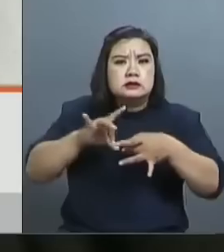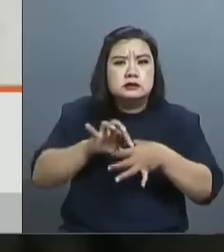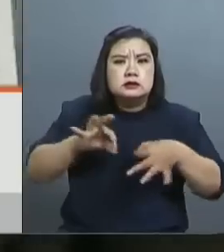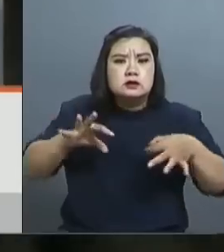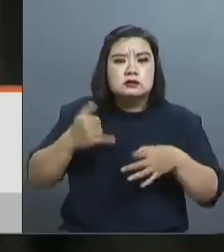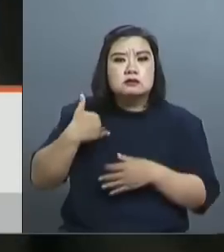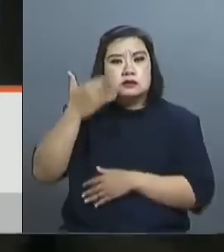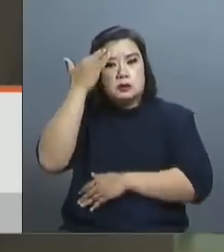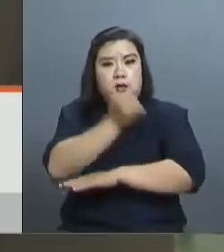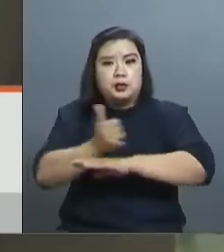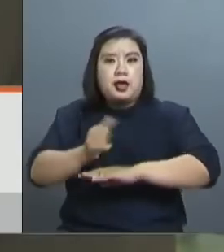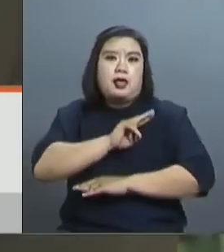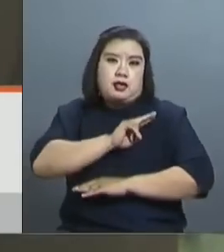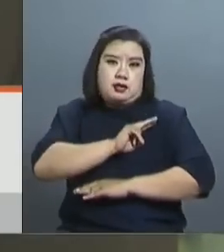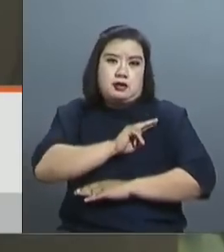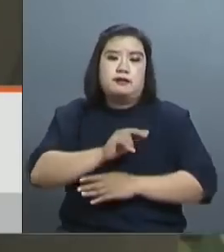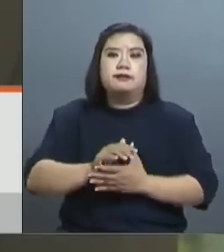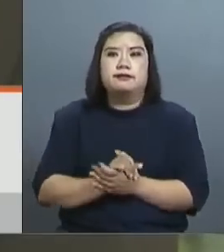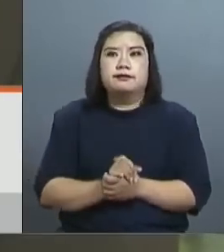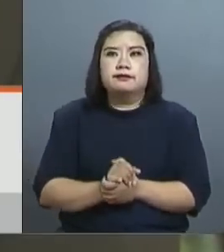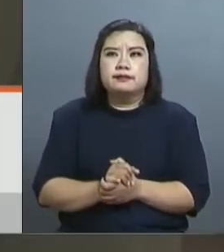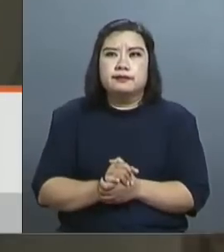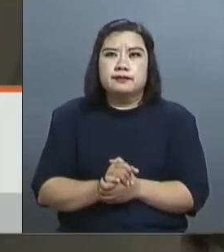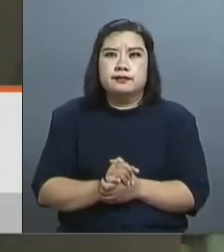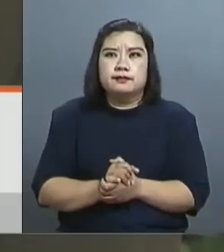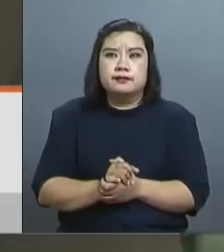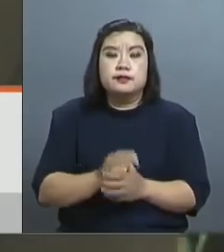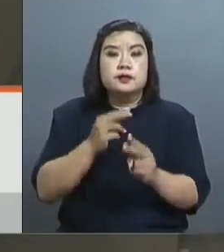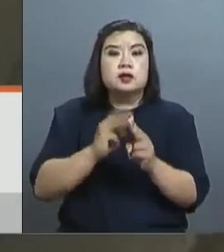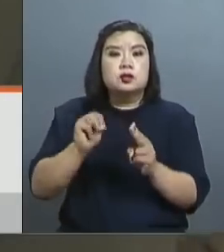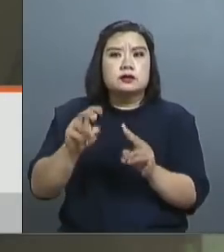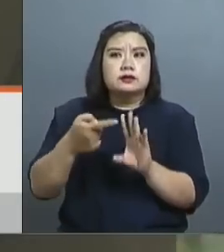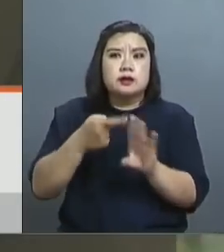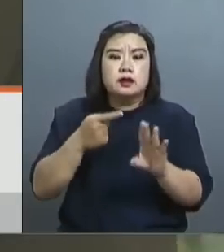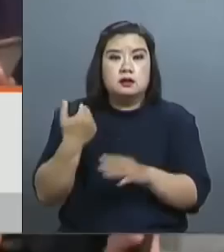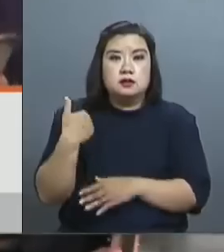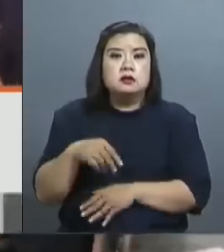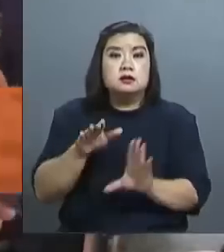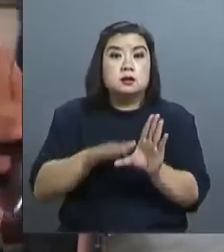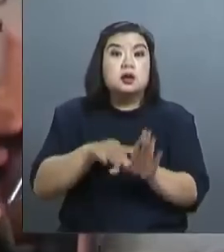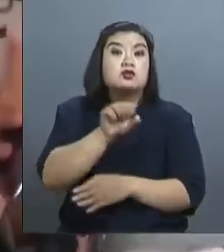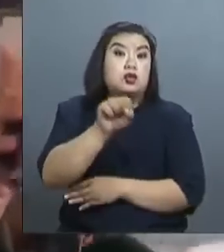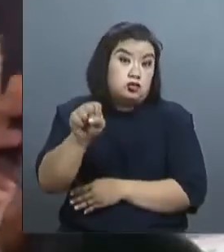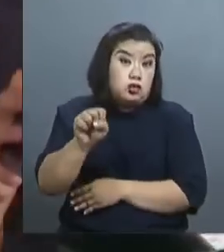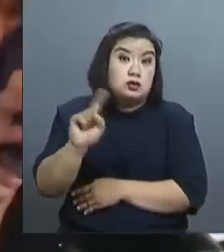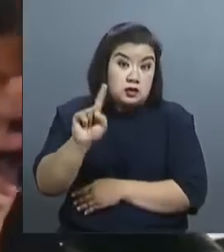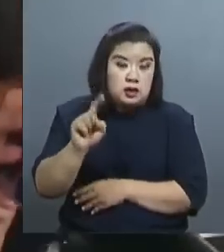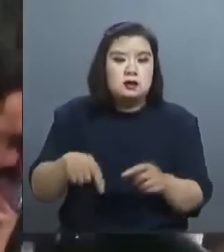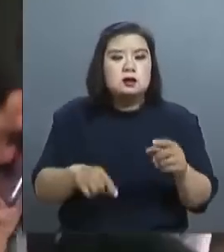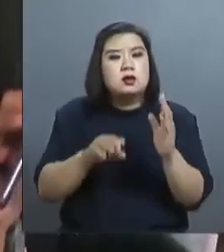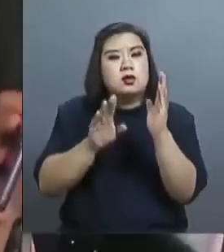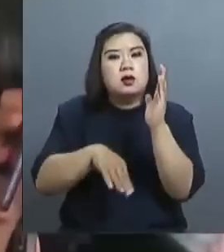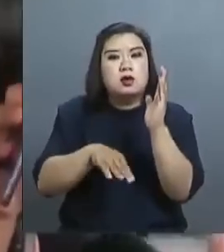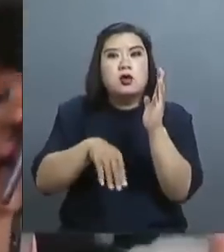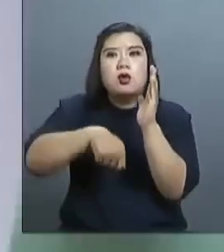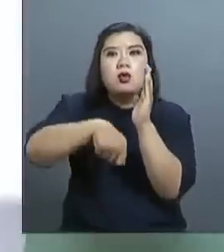บัลลังก์อ่านคำวินิจฉัยขณะที่นายวัฒนชัยสืบสรีบผู้สมัครสสเขต 1จังหวัดนครราชสีมาของพรรค